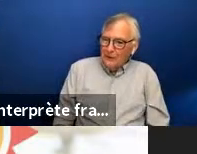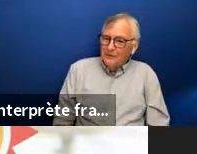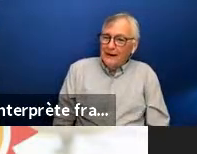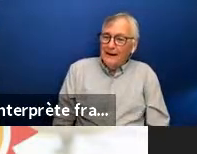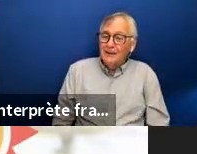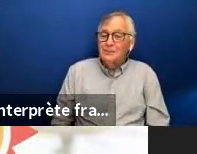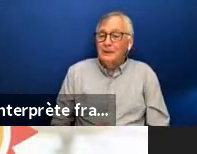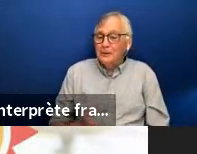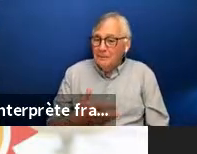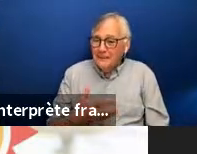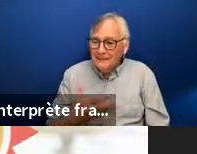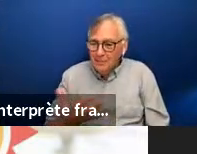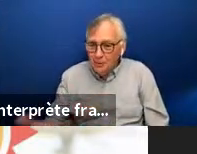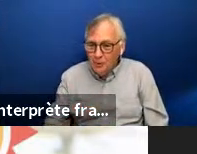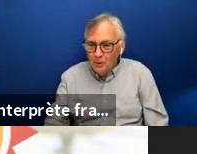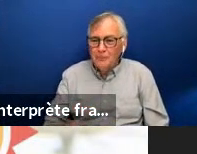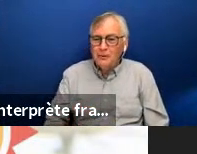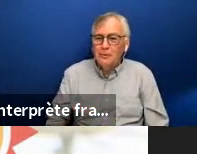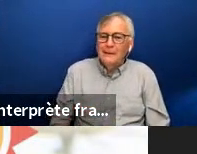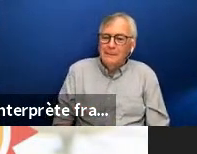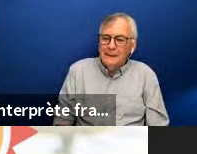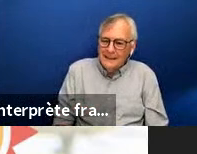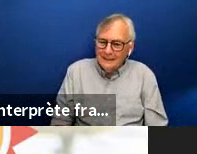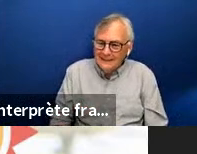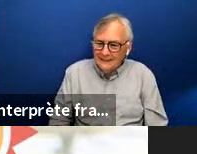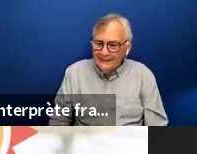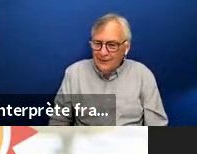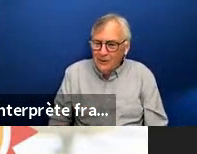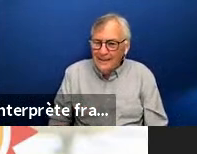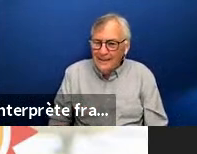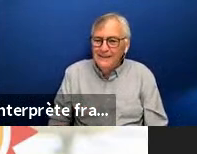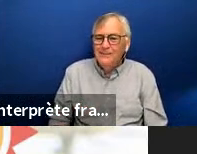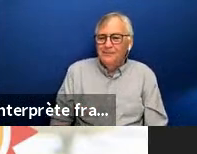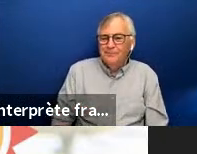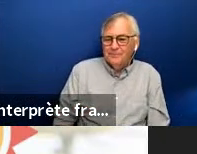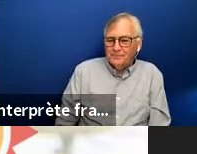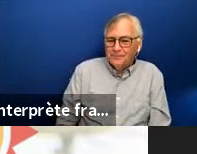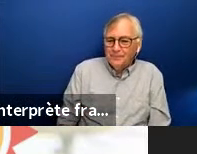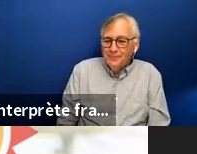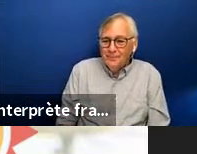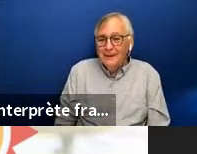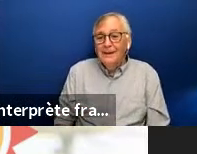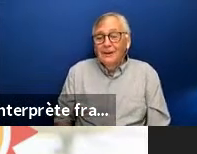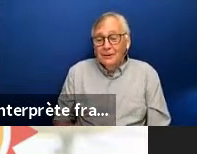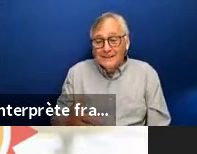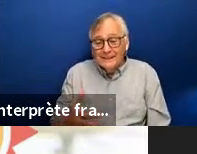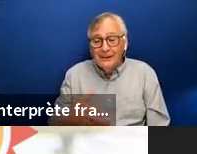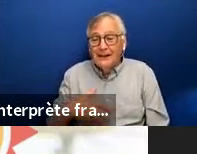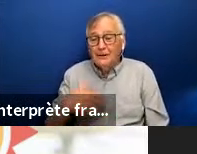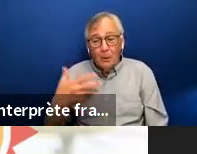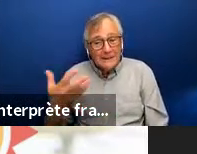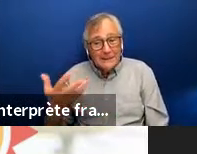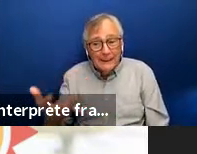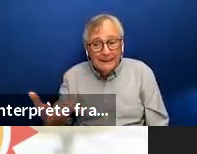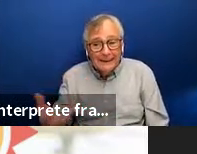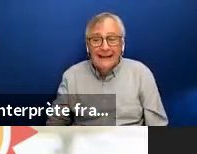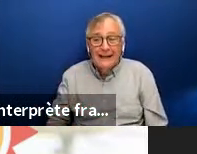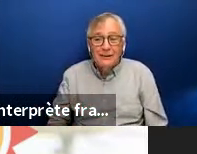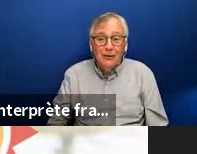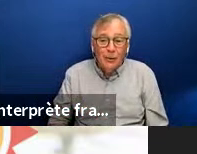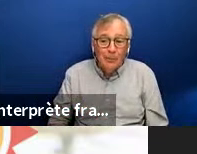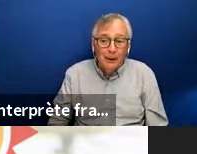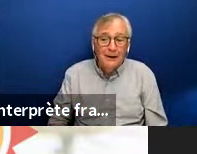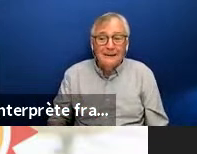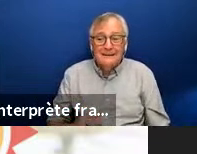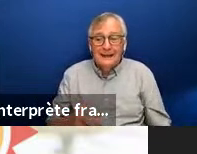êtes en période de vacances, mais j'apprécie beaucoup que vous soyez présente à cet atelier. Je sais que dans 3 semaines, les